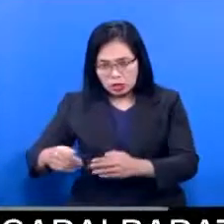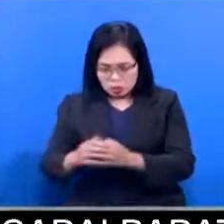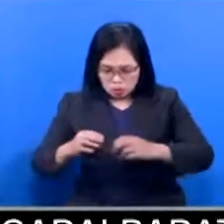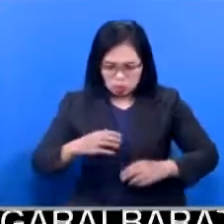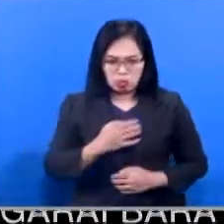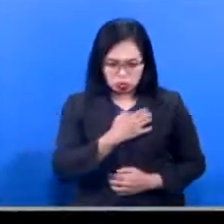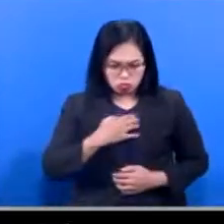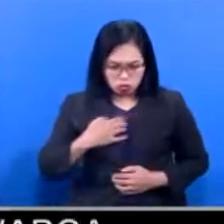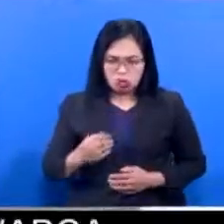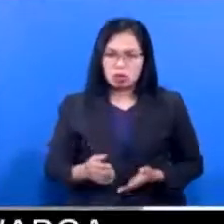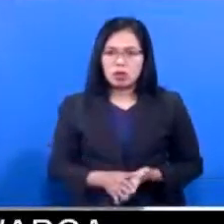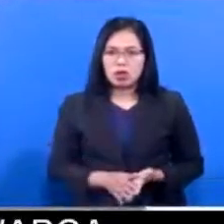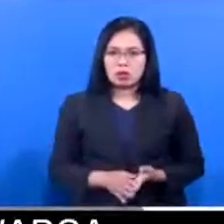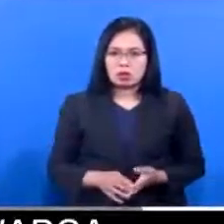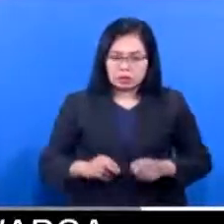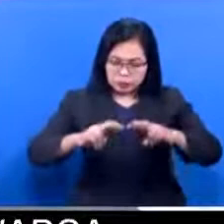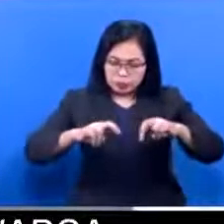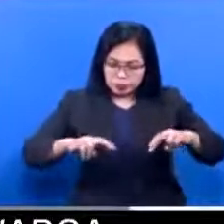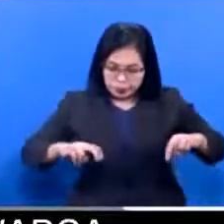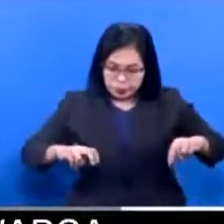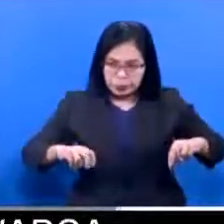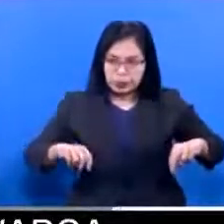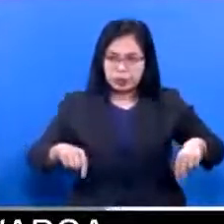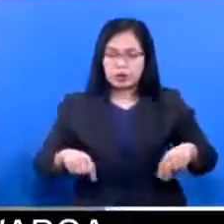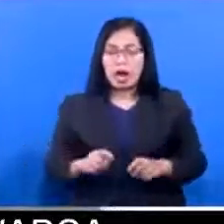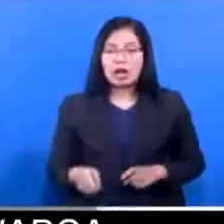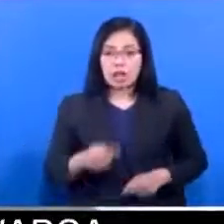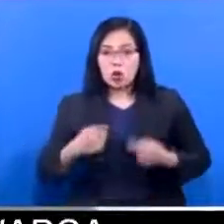korban luka ringan ditangani klinik yang berada di dalam lapas.